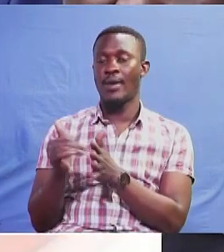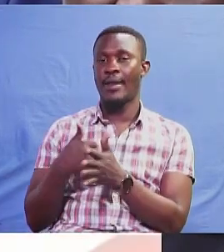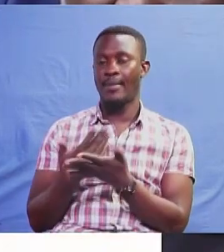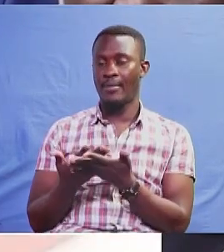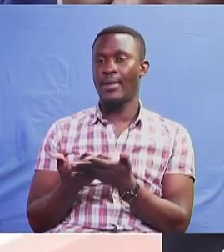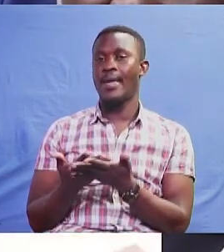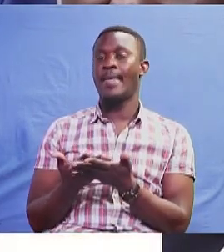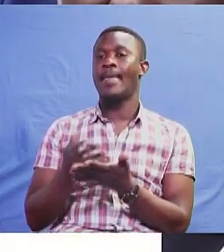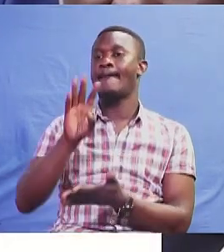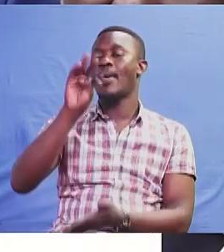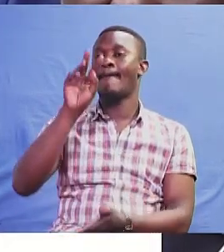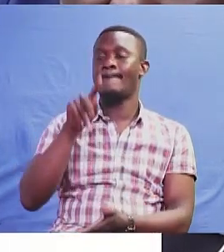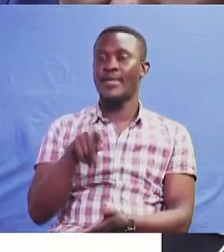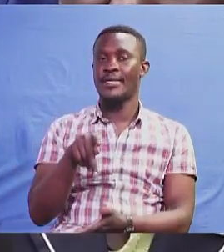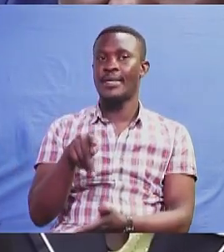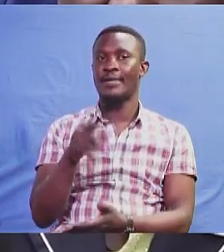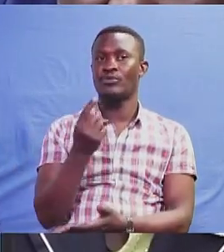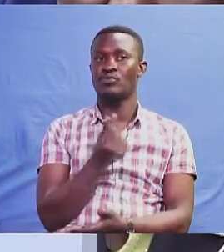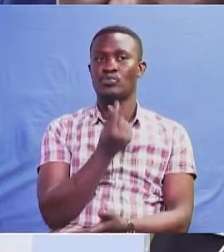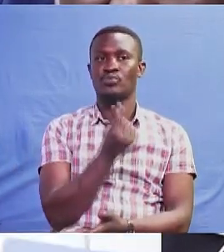na wabunge wachache.